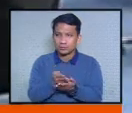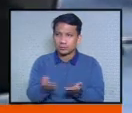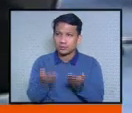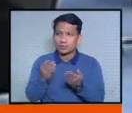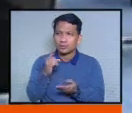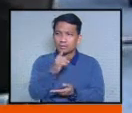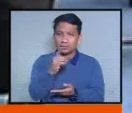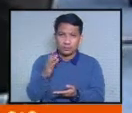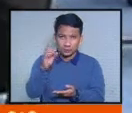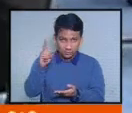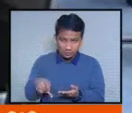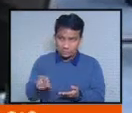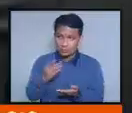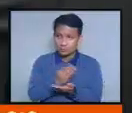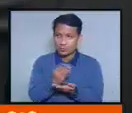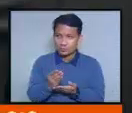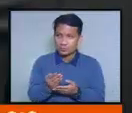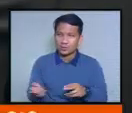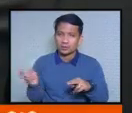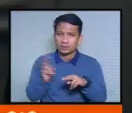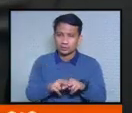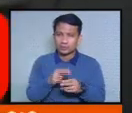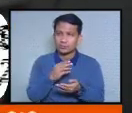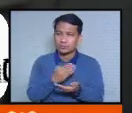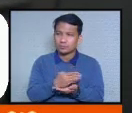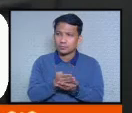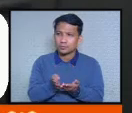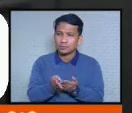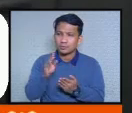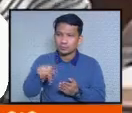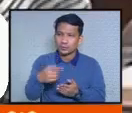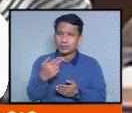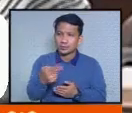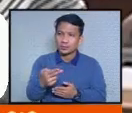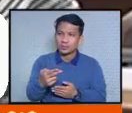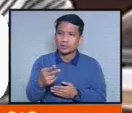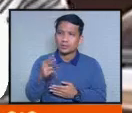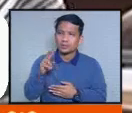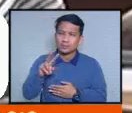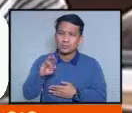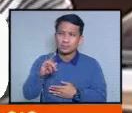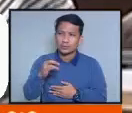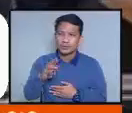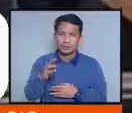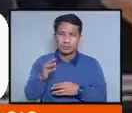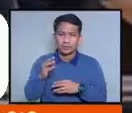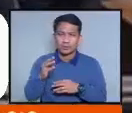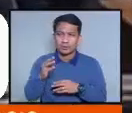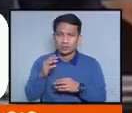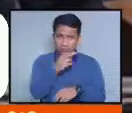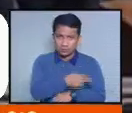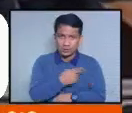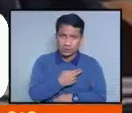ng 1.5 bilyong piso. May dagdag pondo rin ang Philippine General Hospital at ang Veterans